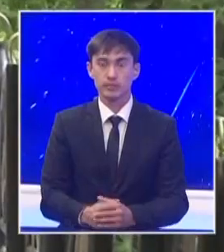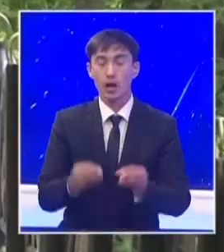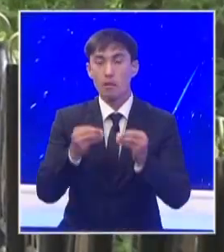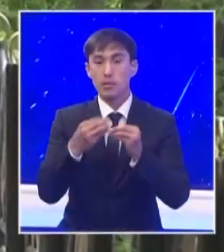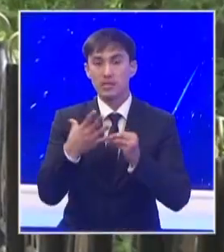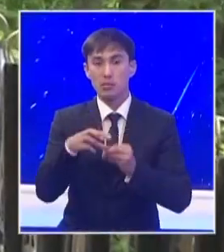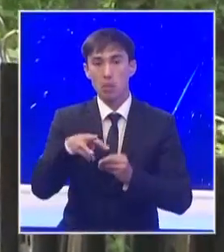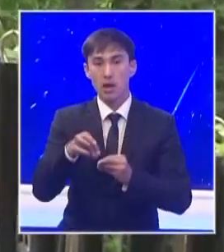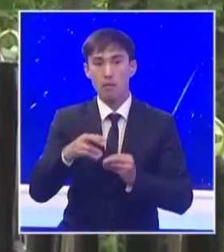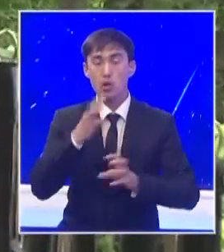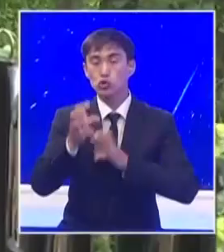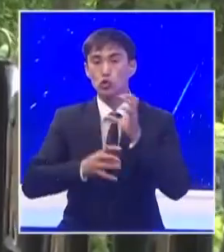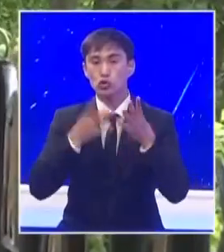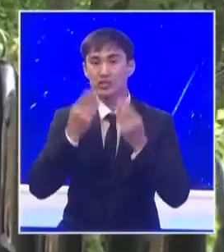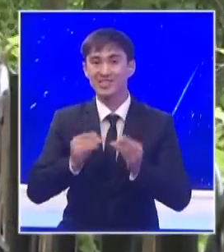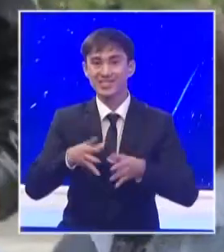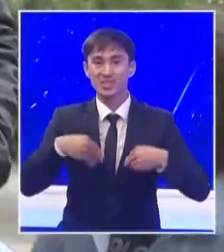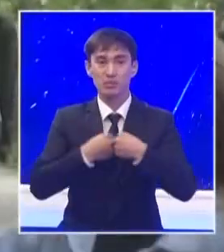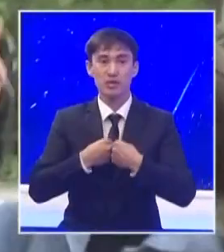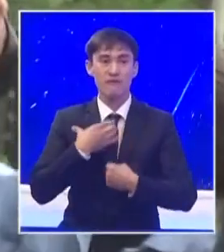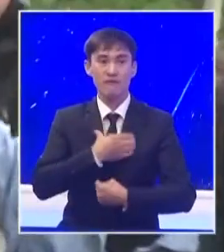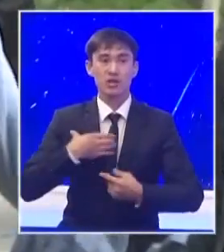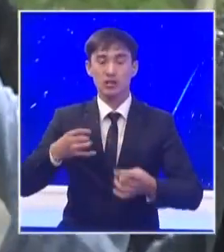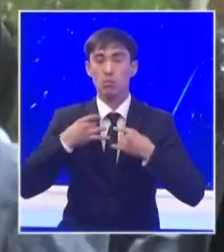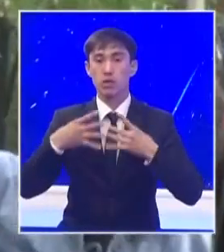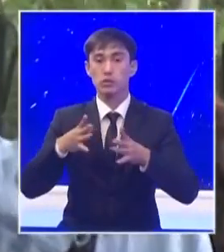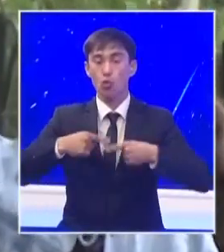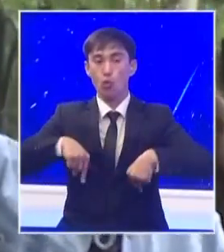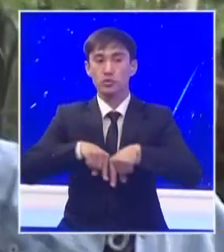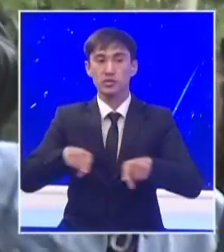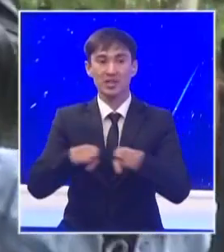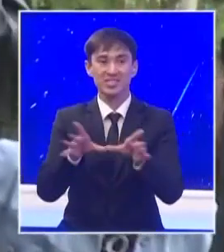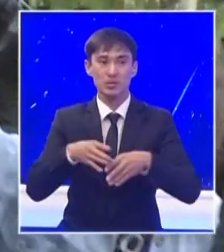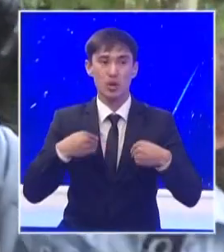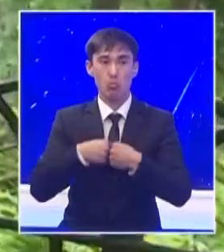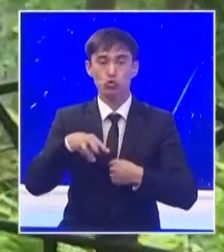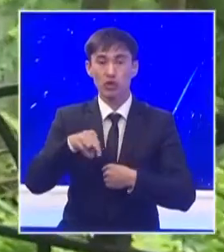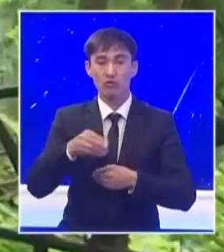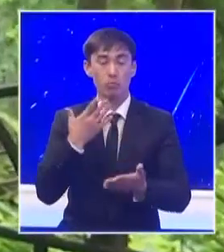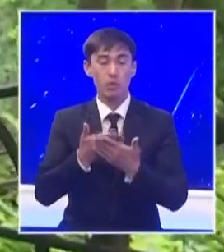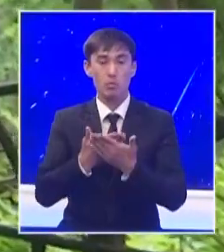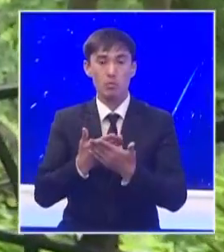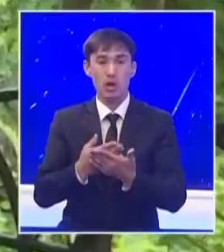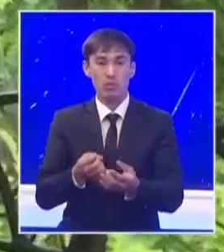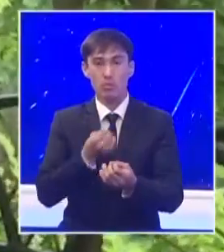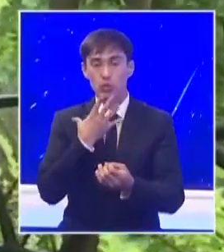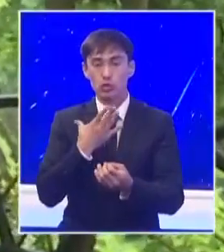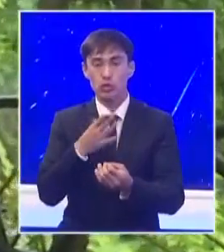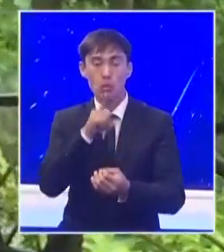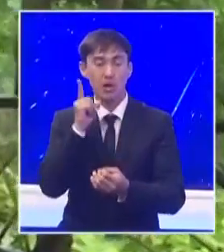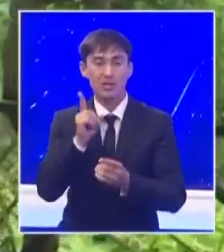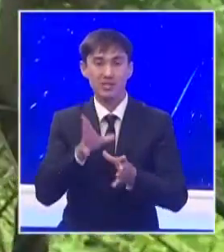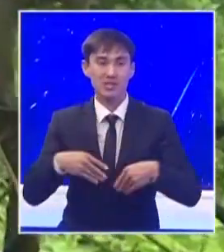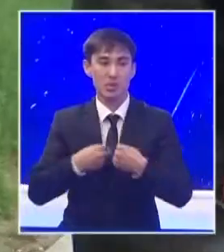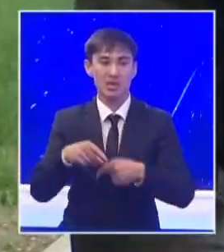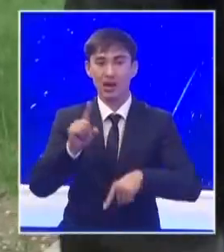15 мая – Международный день семьи. Он один из важных праздников общества. Так, семья Мусановых является примером не только для молодых семей и родителей,